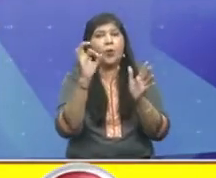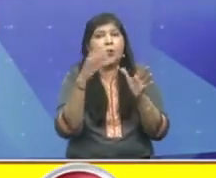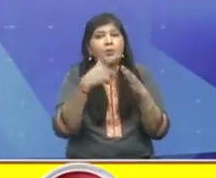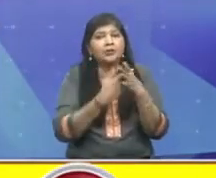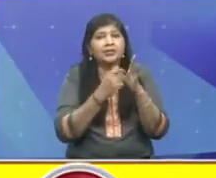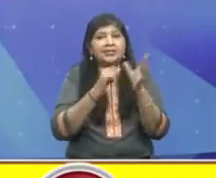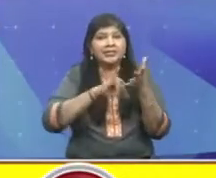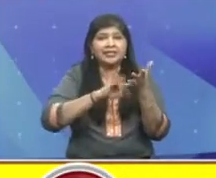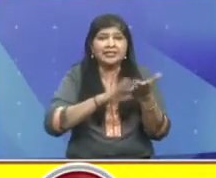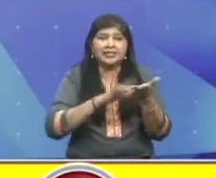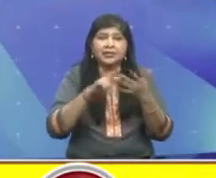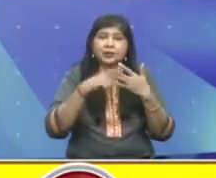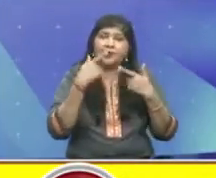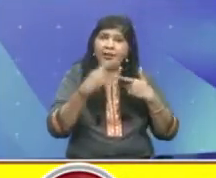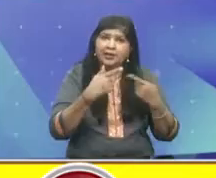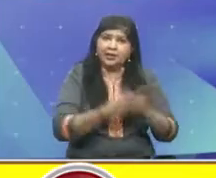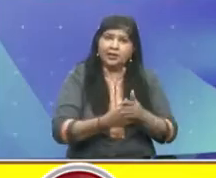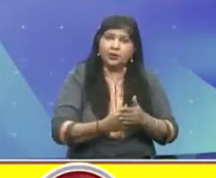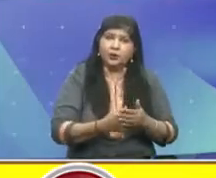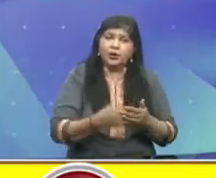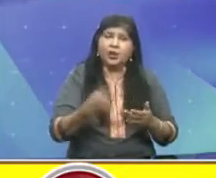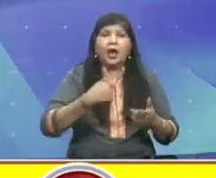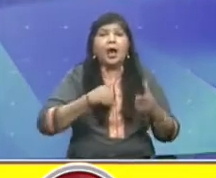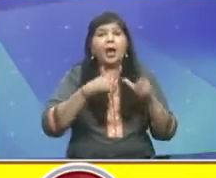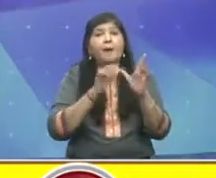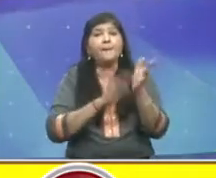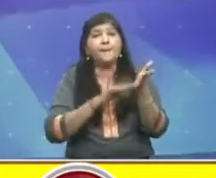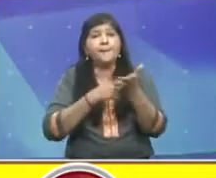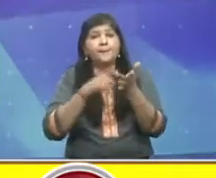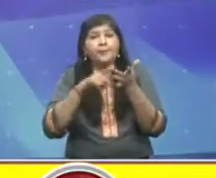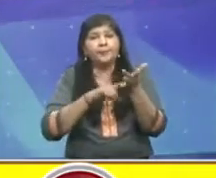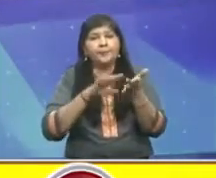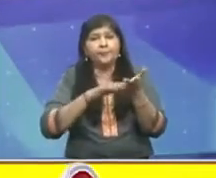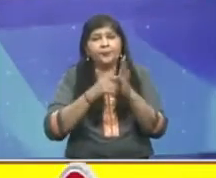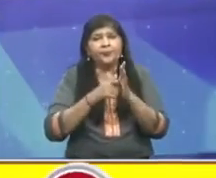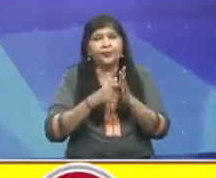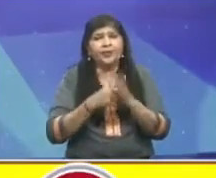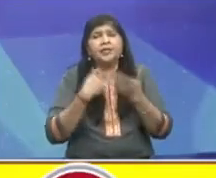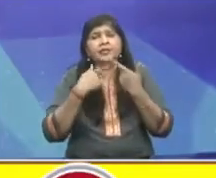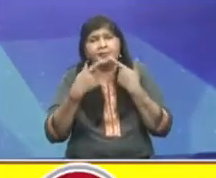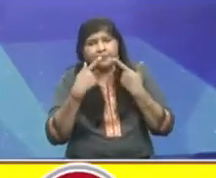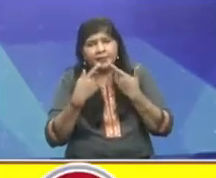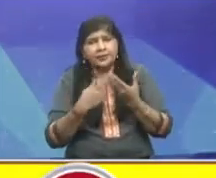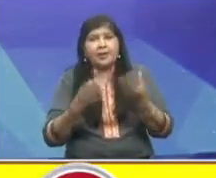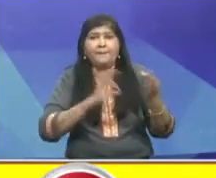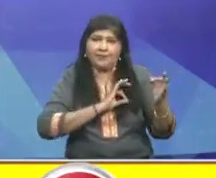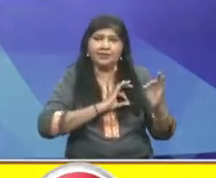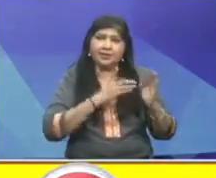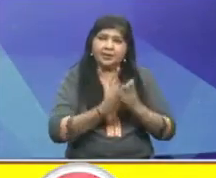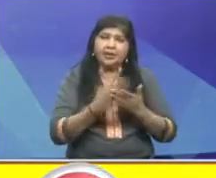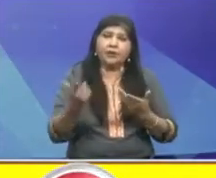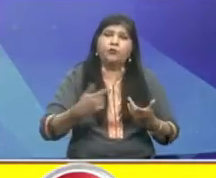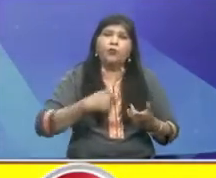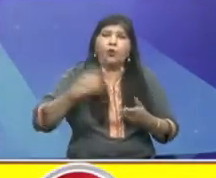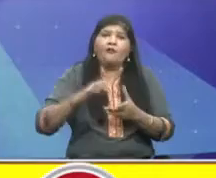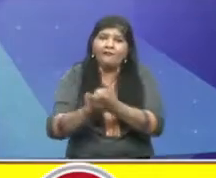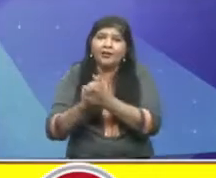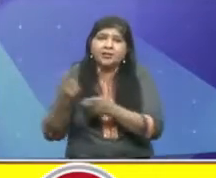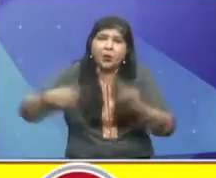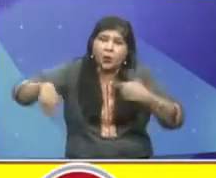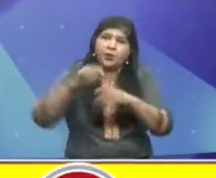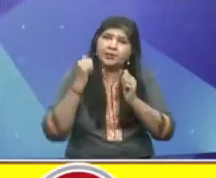से जुड़ी चर्चाएं उन्हें खूब पसंद आ रही हैं। वो अपने दोस्तों के साथ मन की बात सुनते हैं